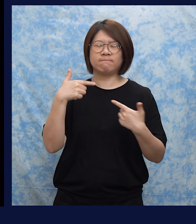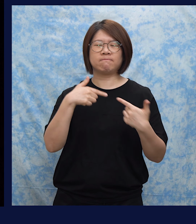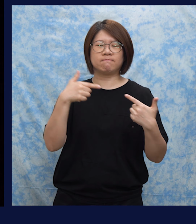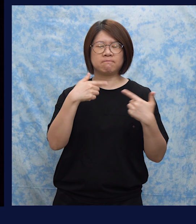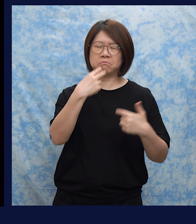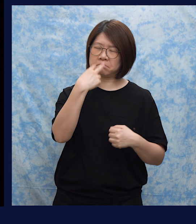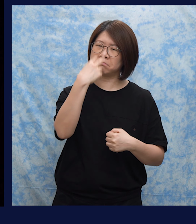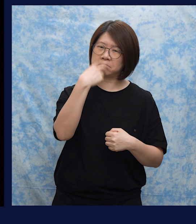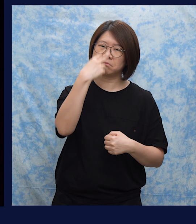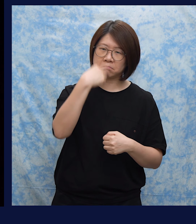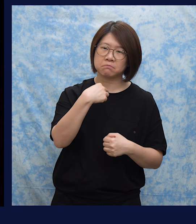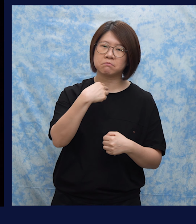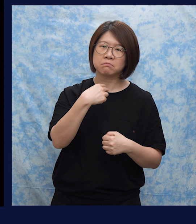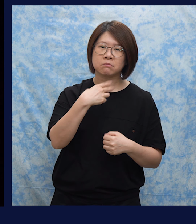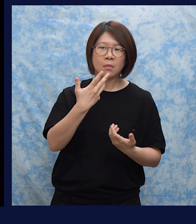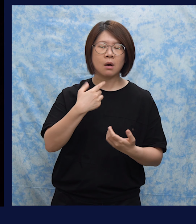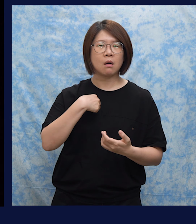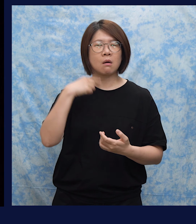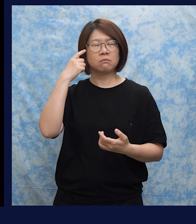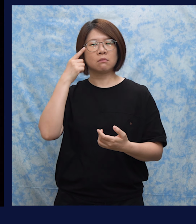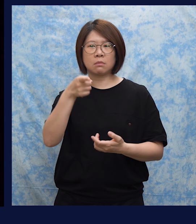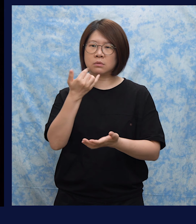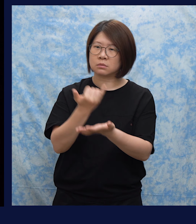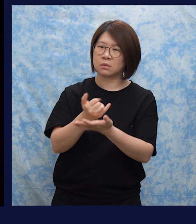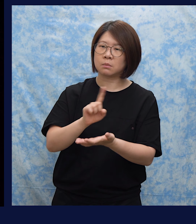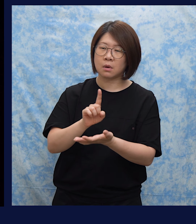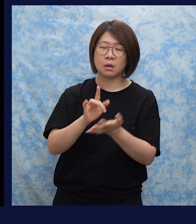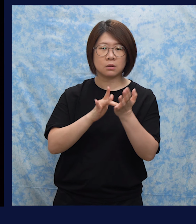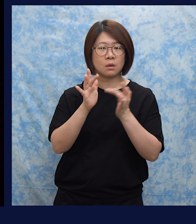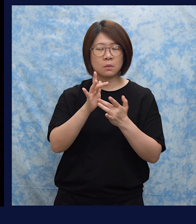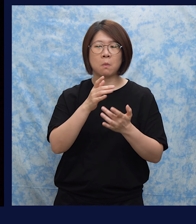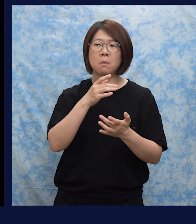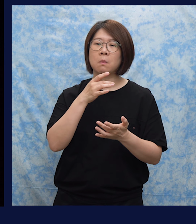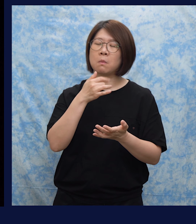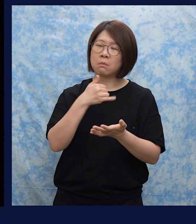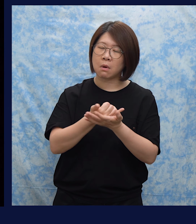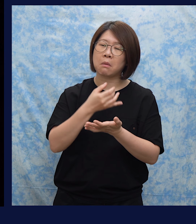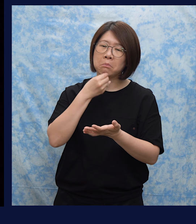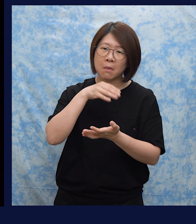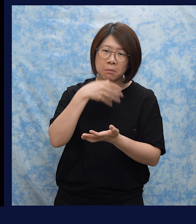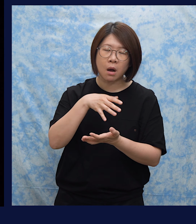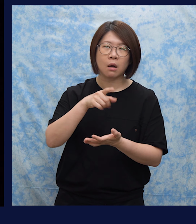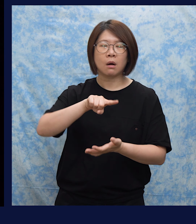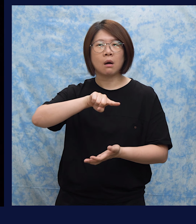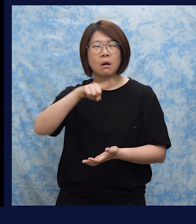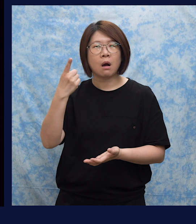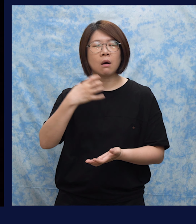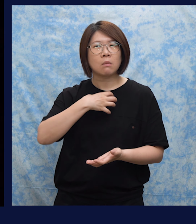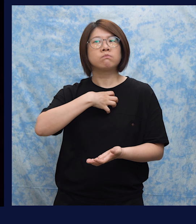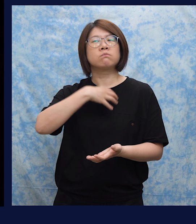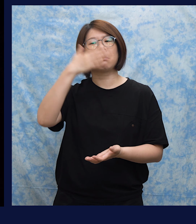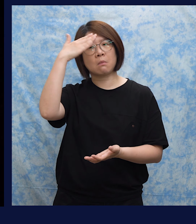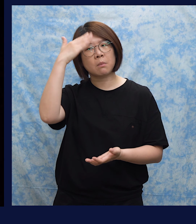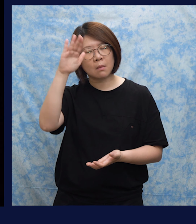流淚，咁所以我覺得呢個又係對死亡、對耶穌嘅呢一個經歷，又係另一種體會啊。